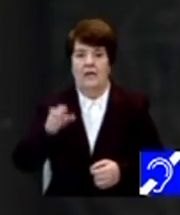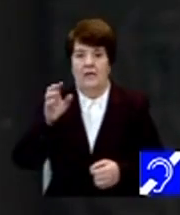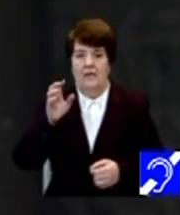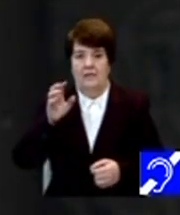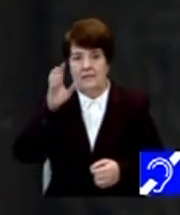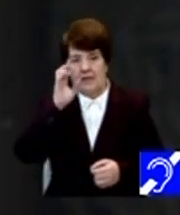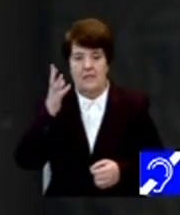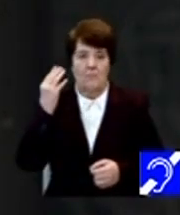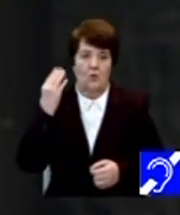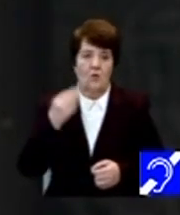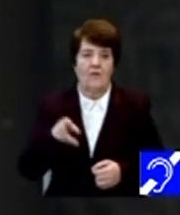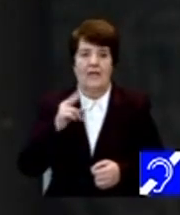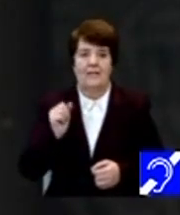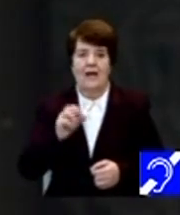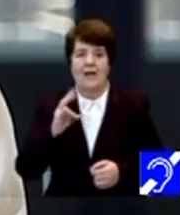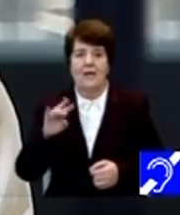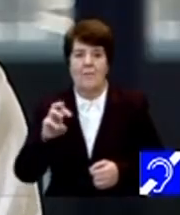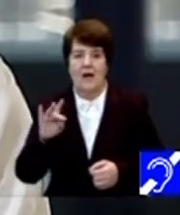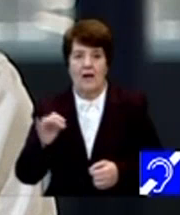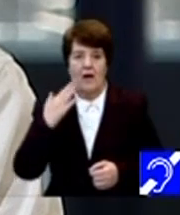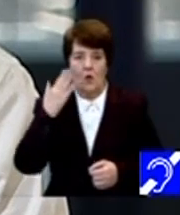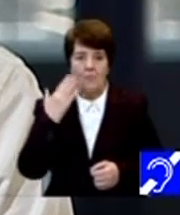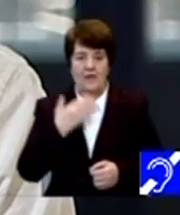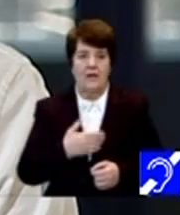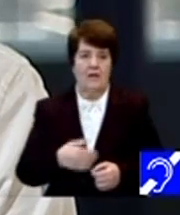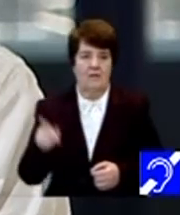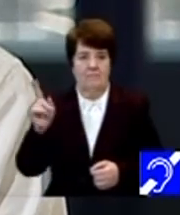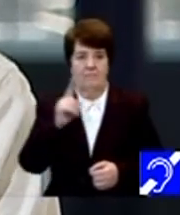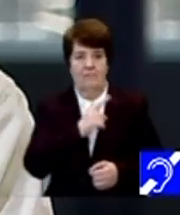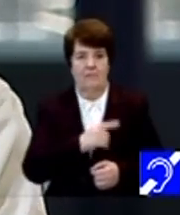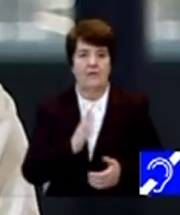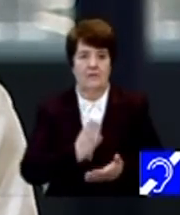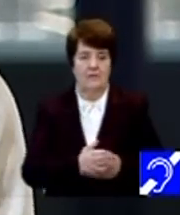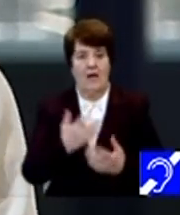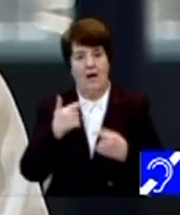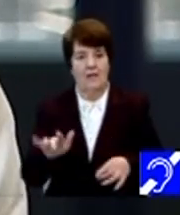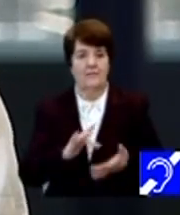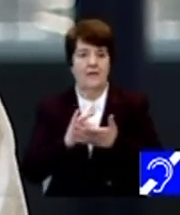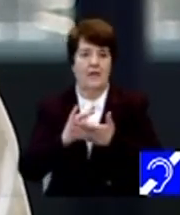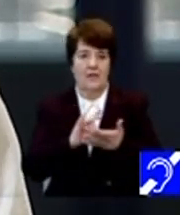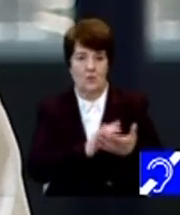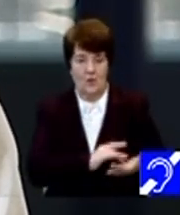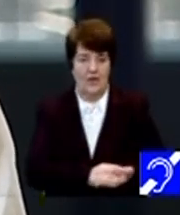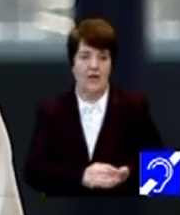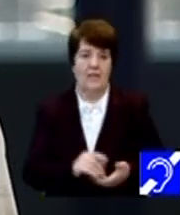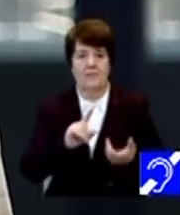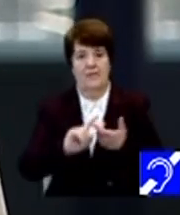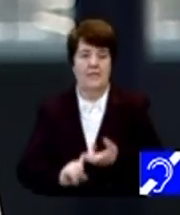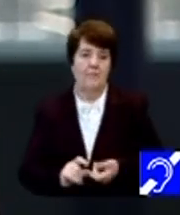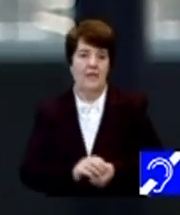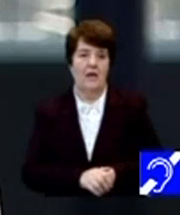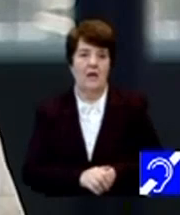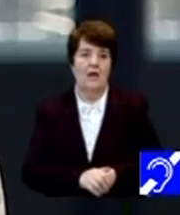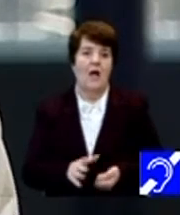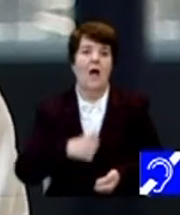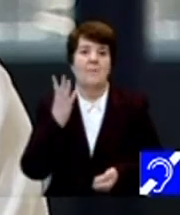Deci State, Moldova, Danemarca, România, deci cam peste tot. Și alții călătoresc, sau cel puțin călătoreau de